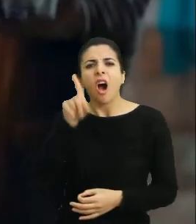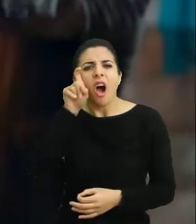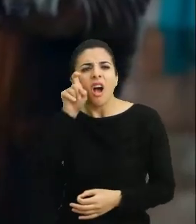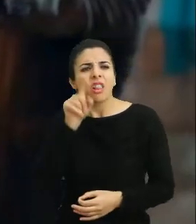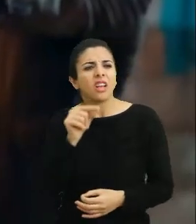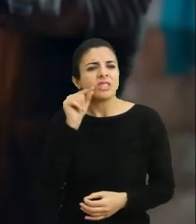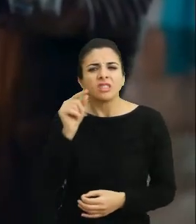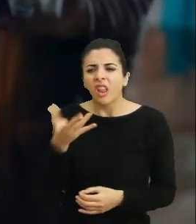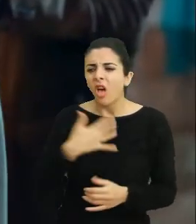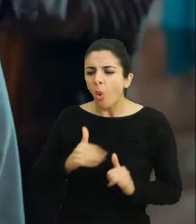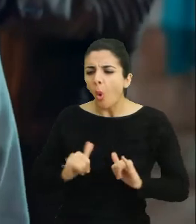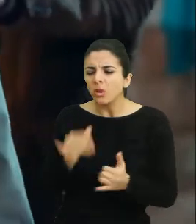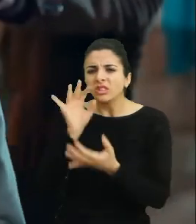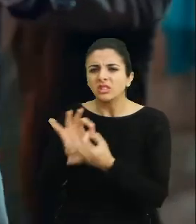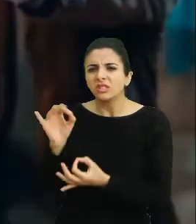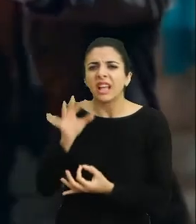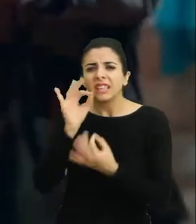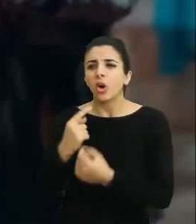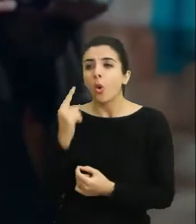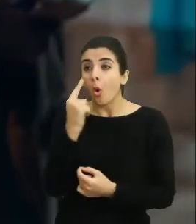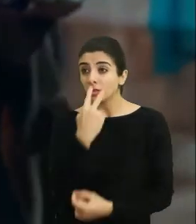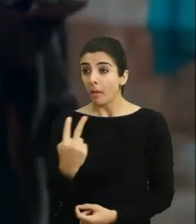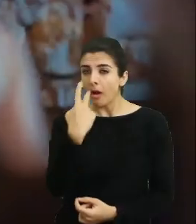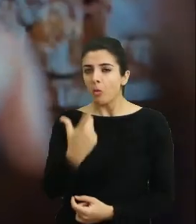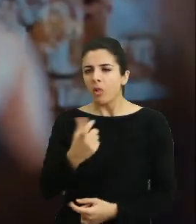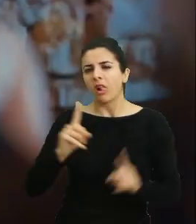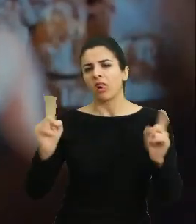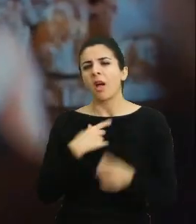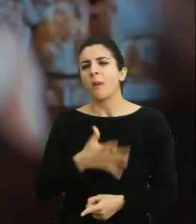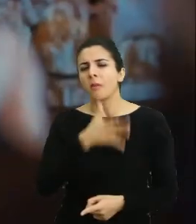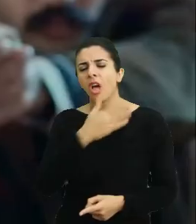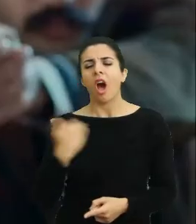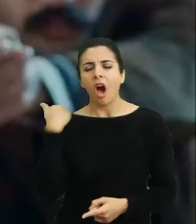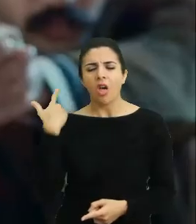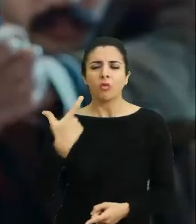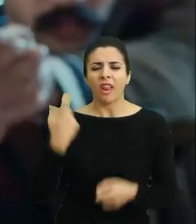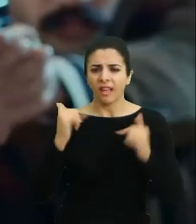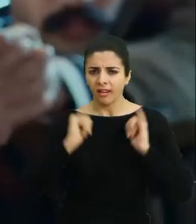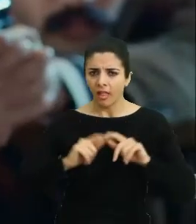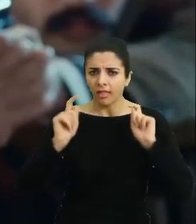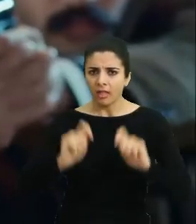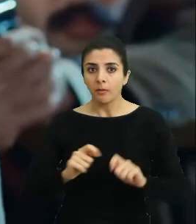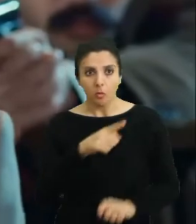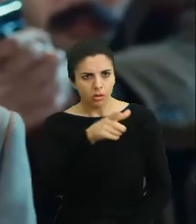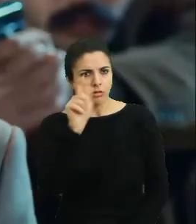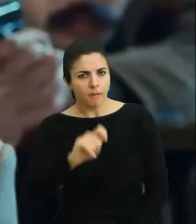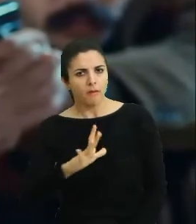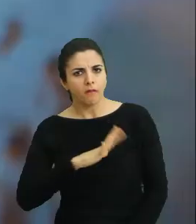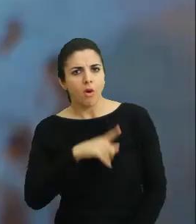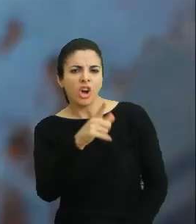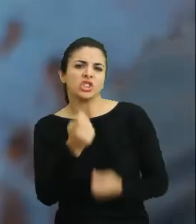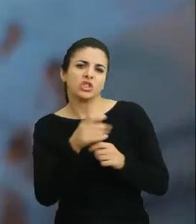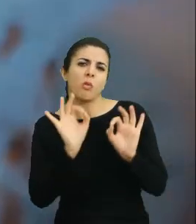başkalarına emanet etmiş oyuncaklar. Bir insanı gözünün içine bakarak vuramayacağını bildiğim için döndüm. Ama bu yapar. Bunun